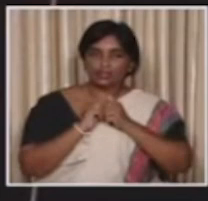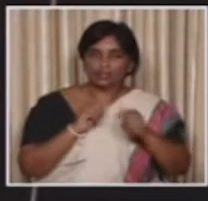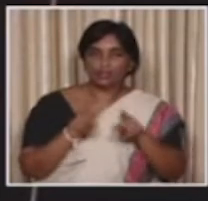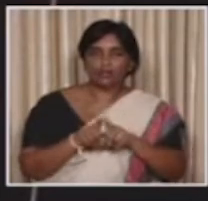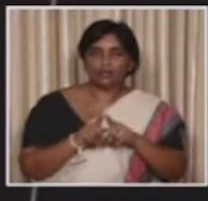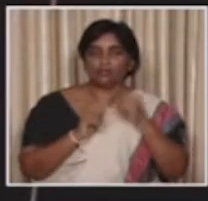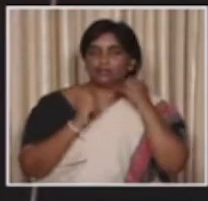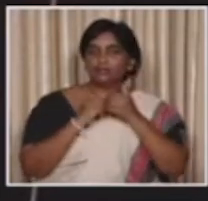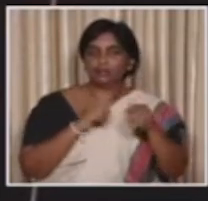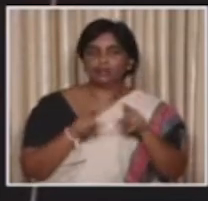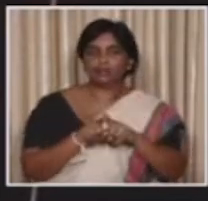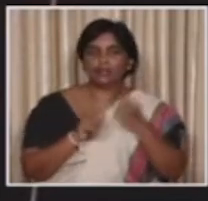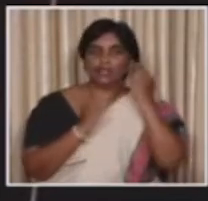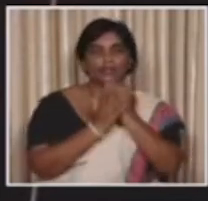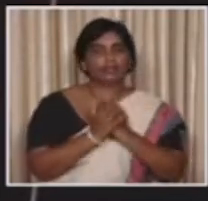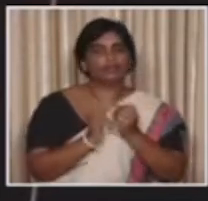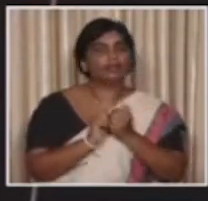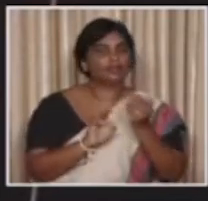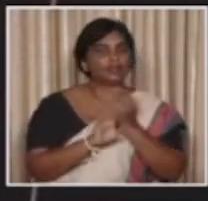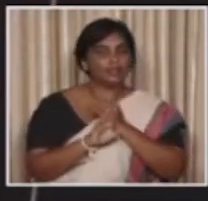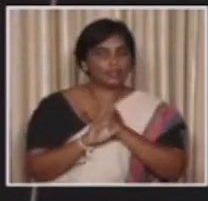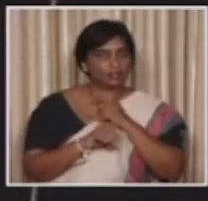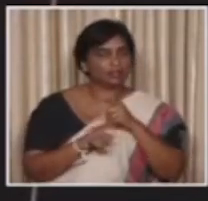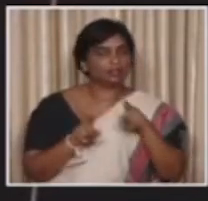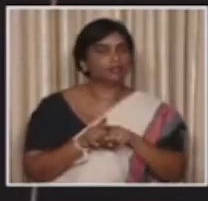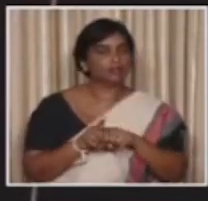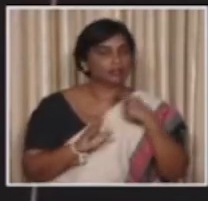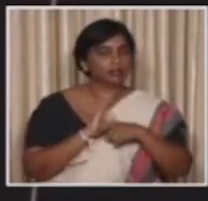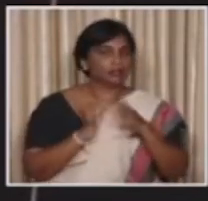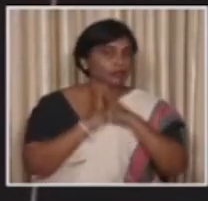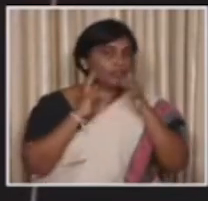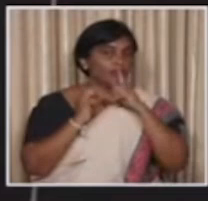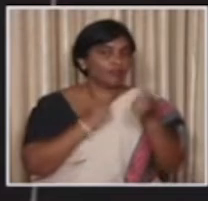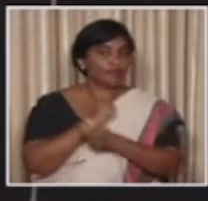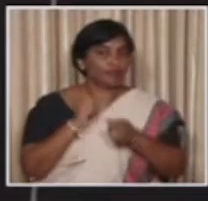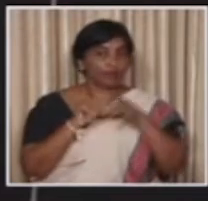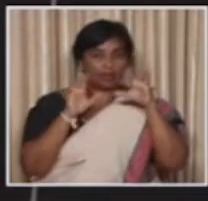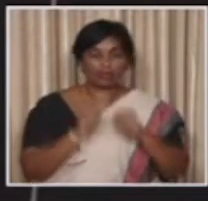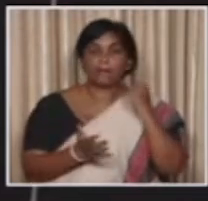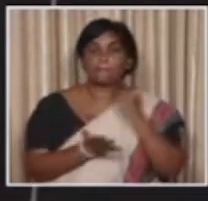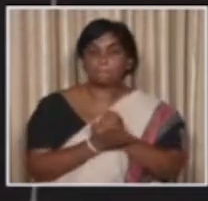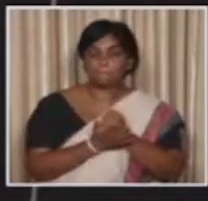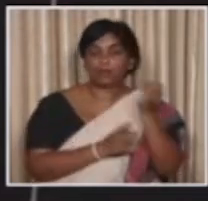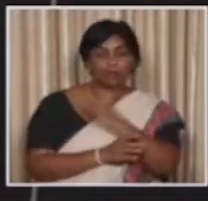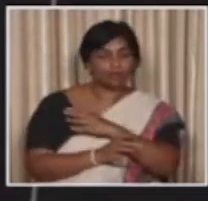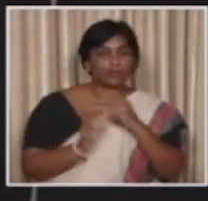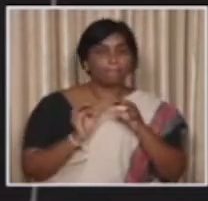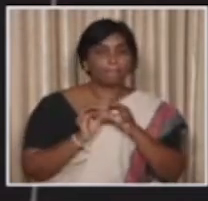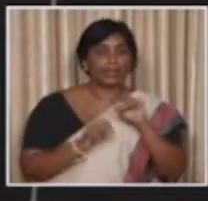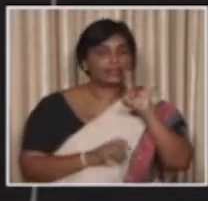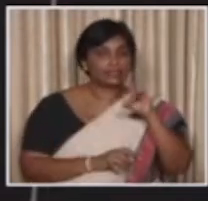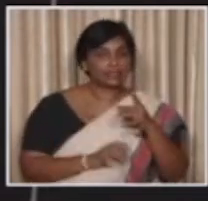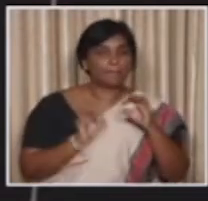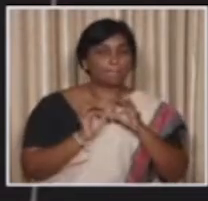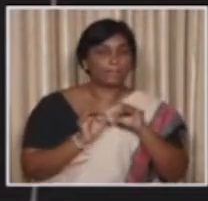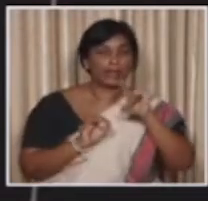වැඩිය තියන මිනිහගෙන් ගන්න. මම හැමදාම කියනවා ලංකාවේ ඉන්න ලොකුම වීමෝල් හිමියා බැංකු ගිණුමට එනවා බිලියන 100ක්. බැංකුවේ